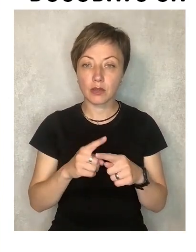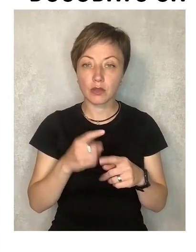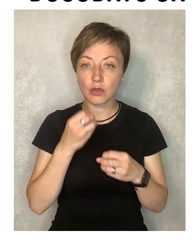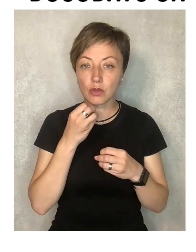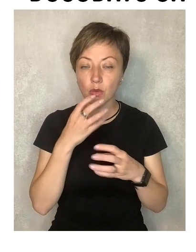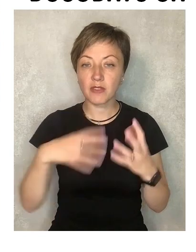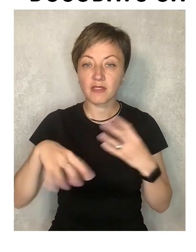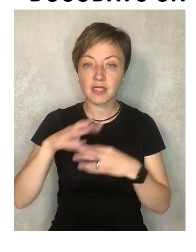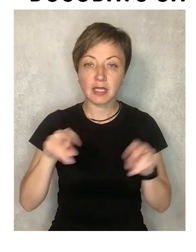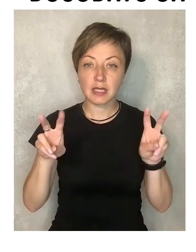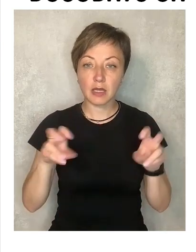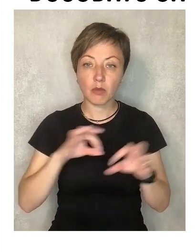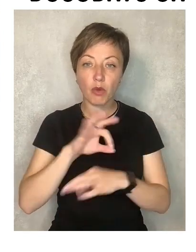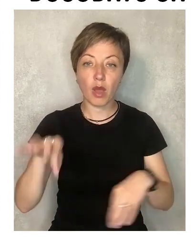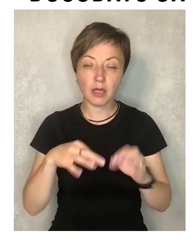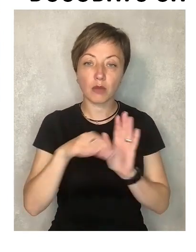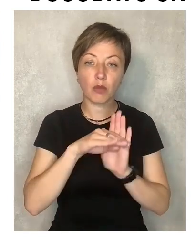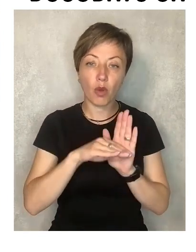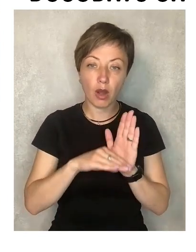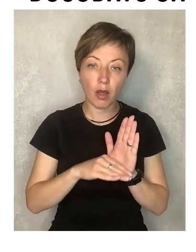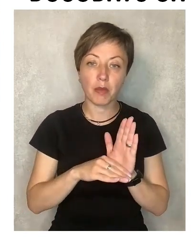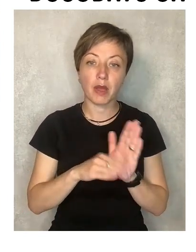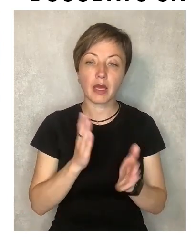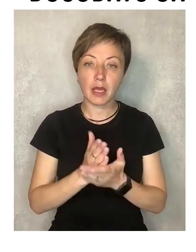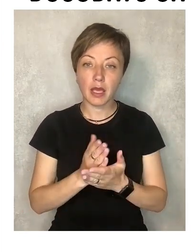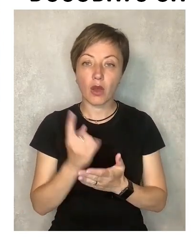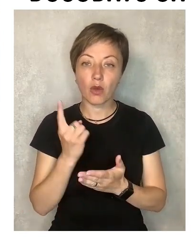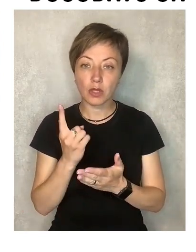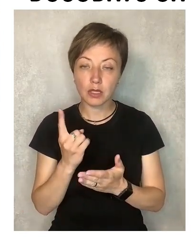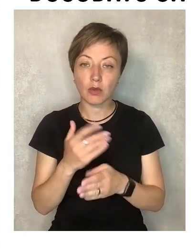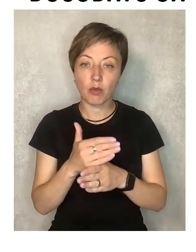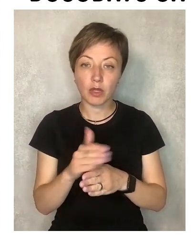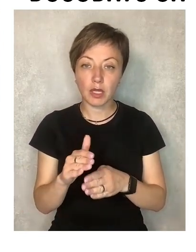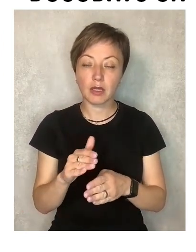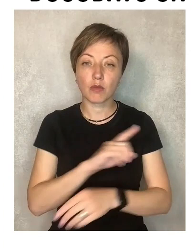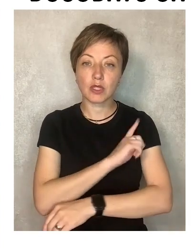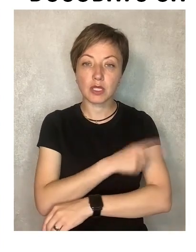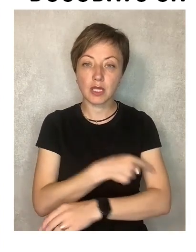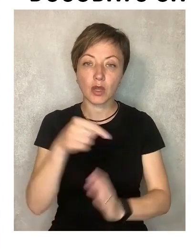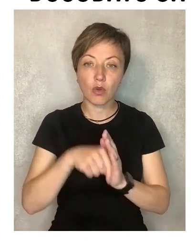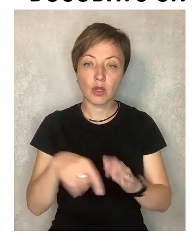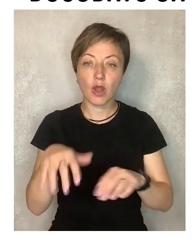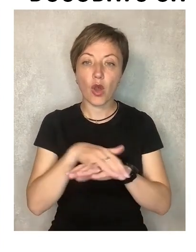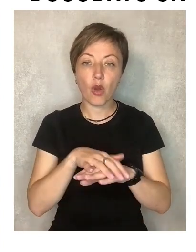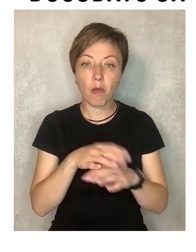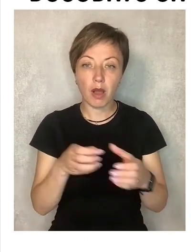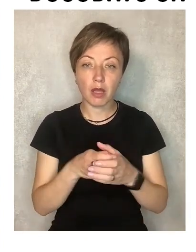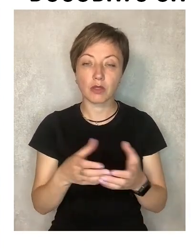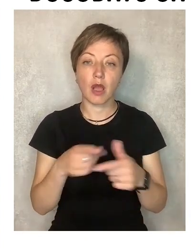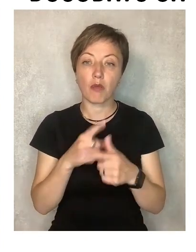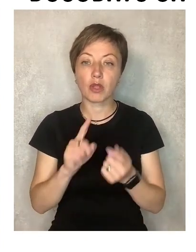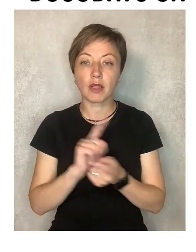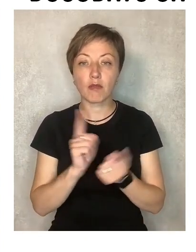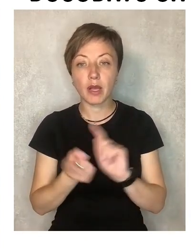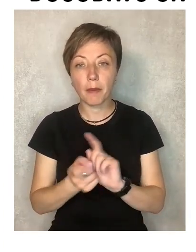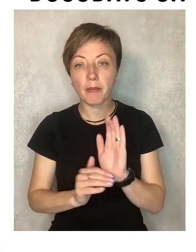цих проектах, програмах є один з компонентів там посилення ролі громадськості або навпаки